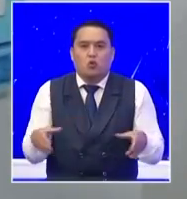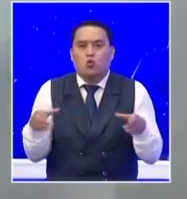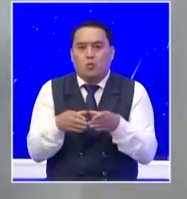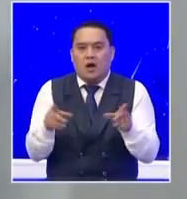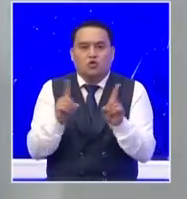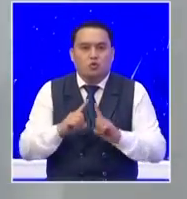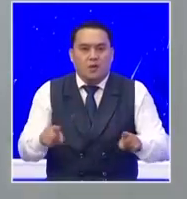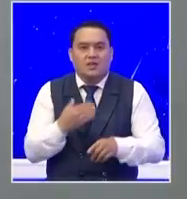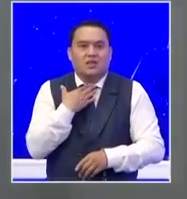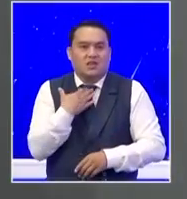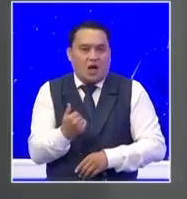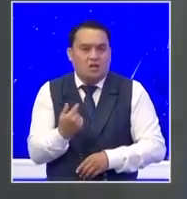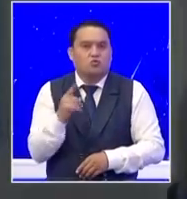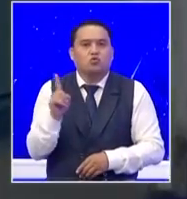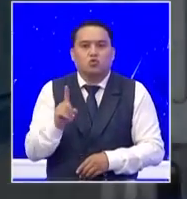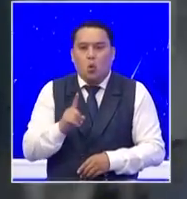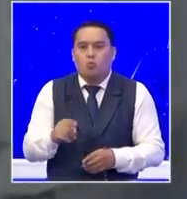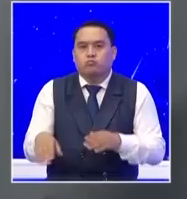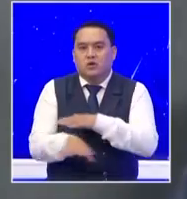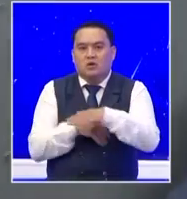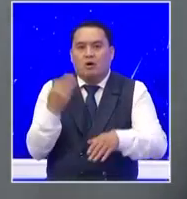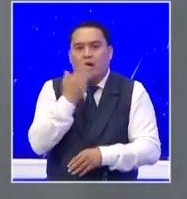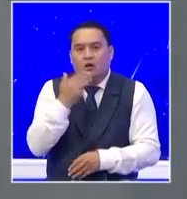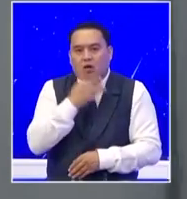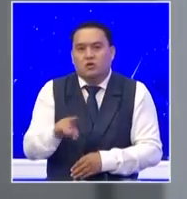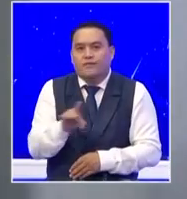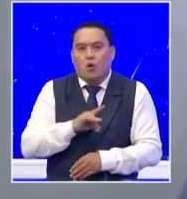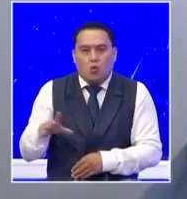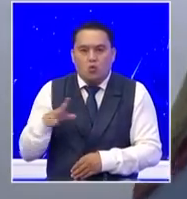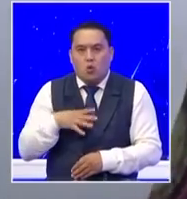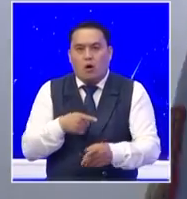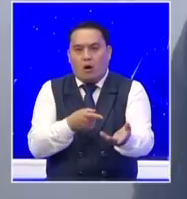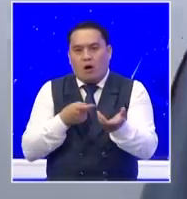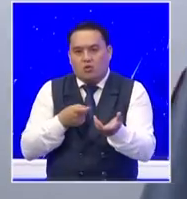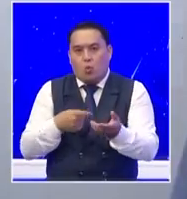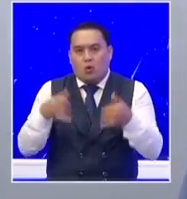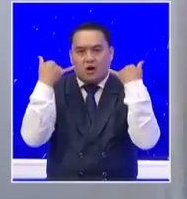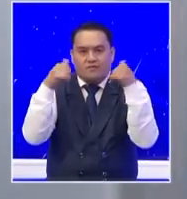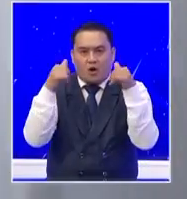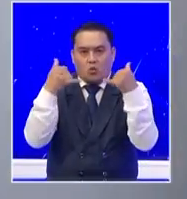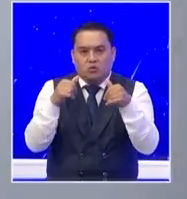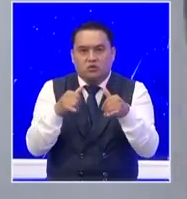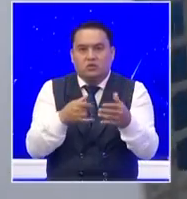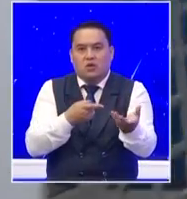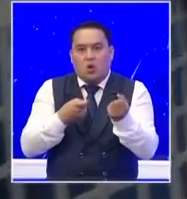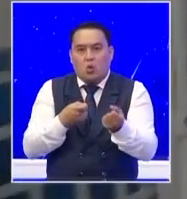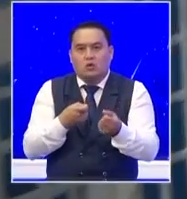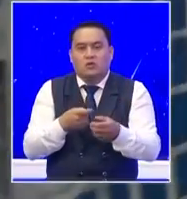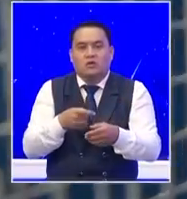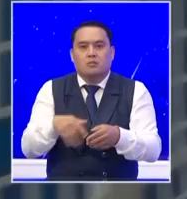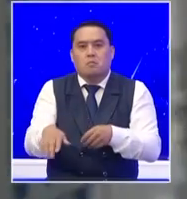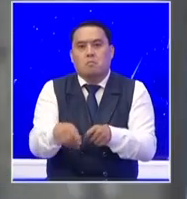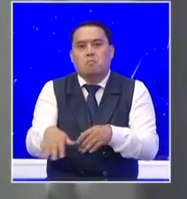группировки. Особой наглостью отличились барымтачи в Каратальском районе, которые отстреливали коров из незарегистрированного ружья прямо